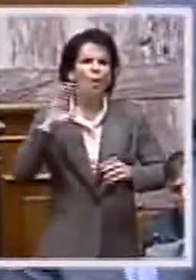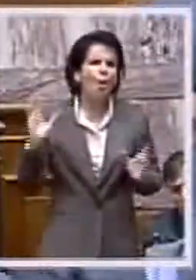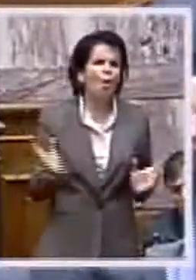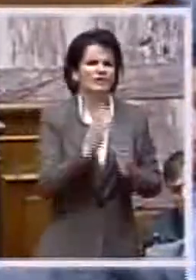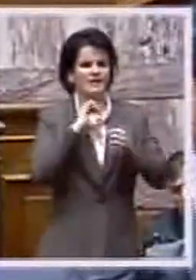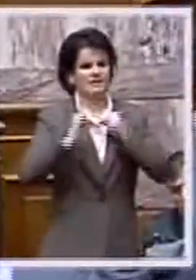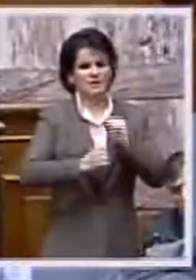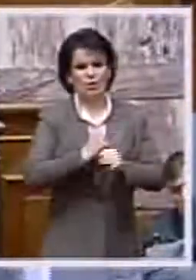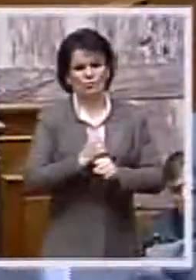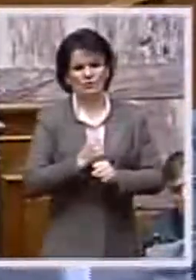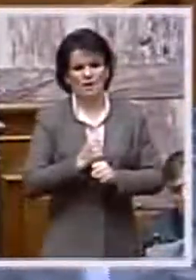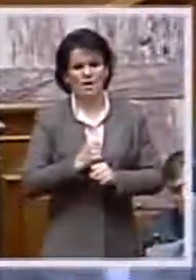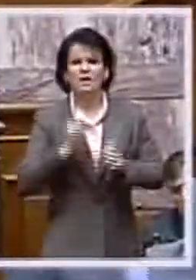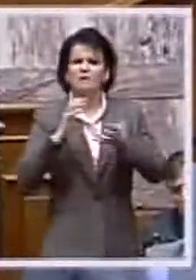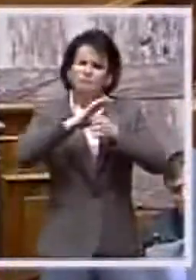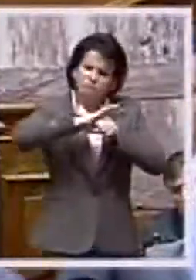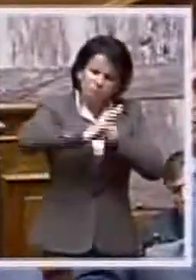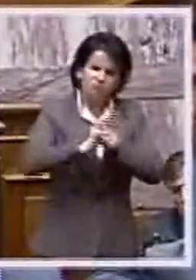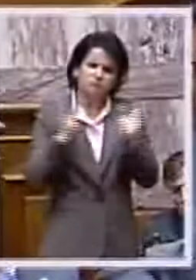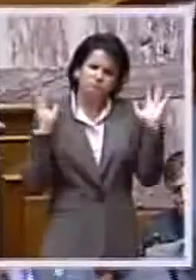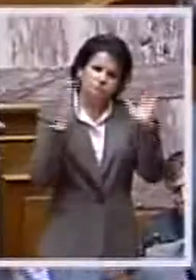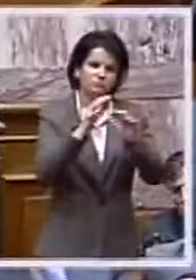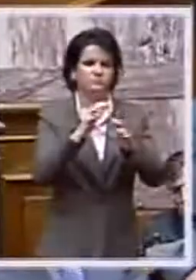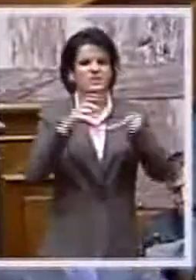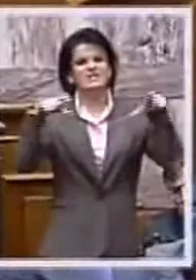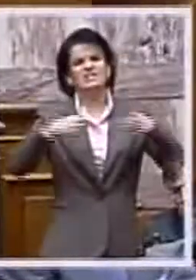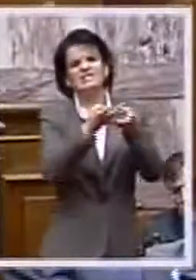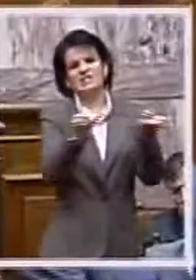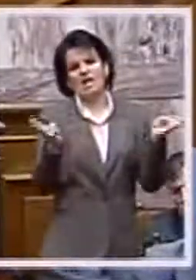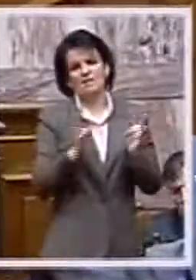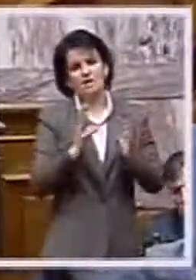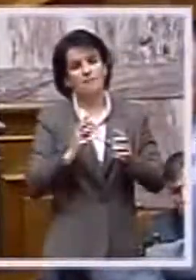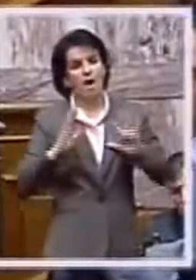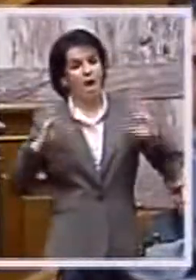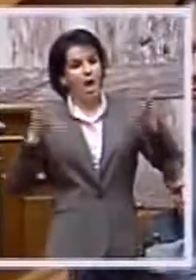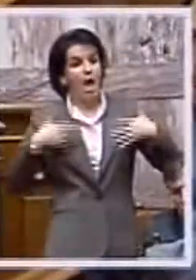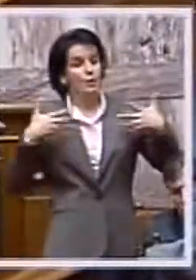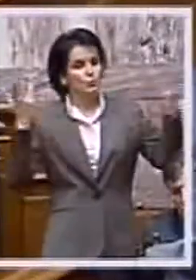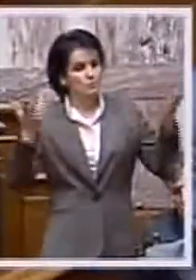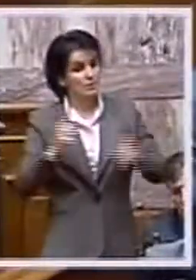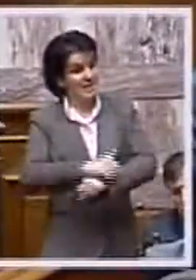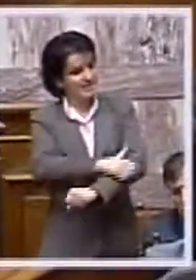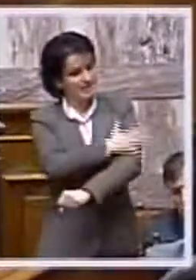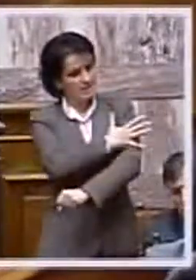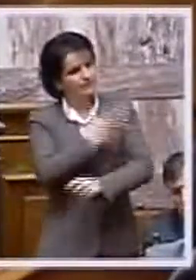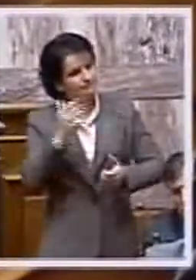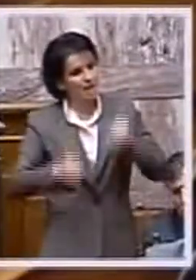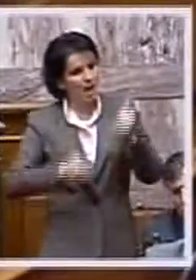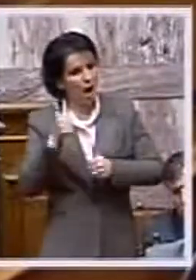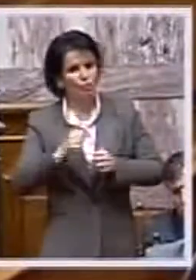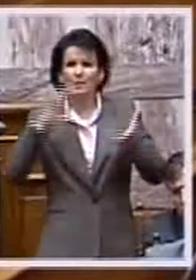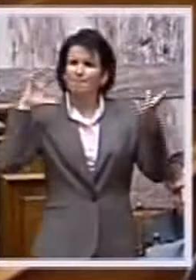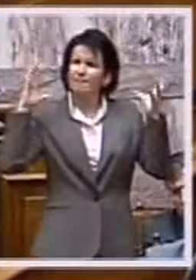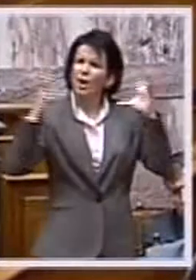δραστηριότητα, να γεμίζουν τα στάδια προκαλώντας ενθουσιασμό και συγκίνηση. Οι αγώνες αυτοί, έκφραση της